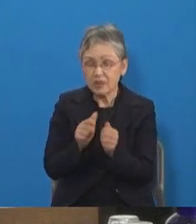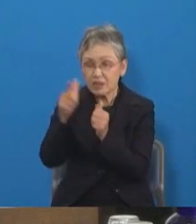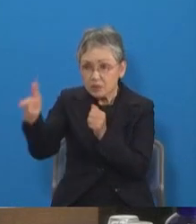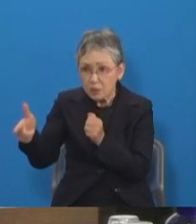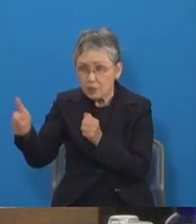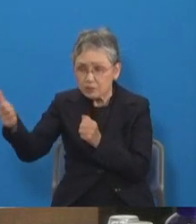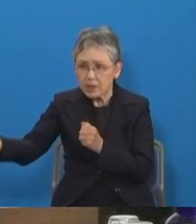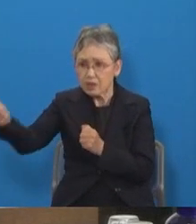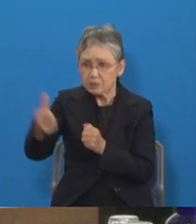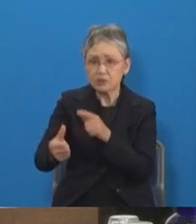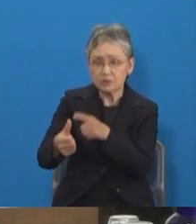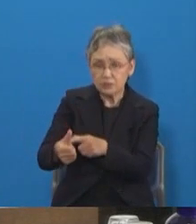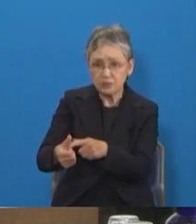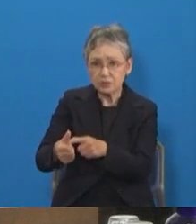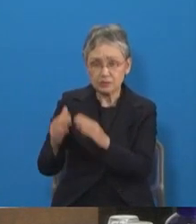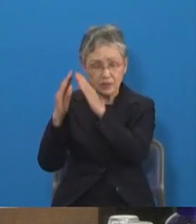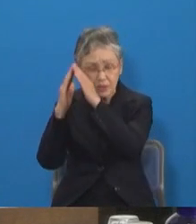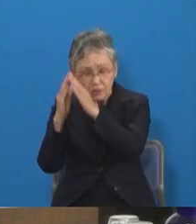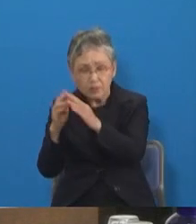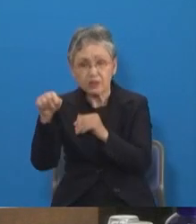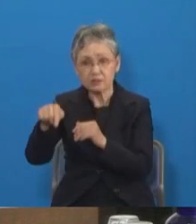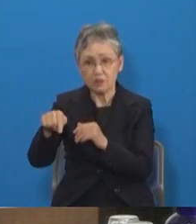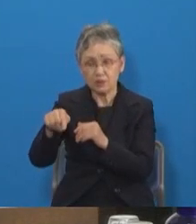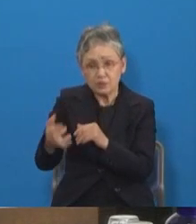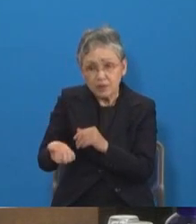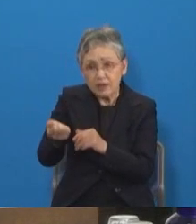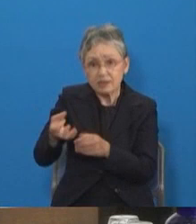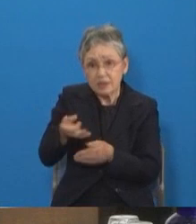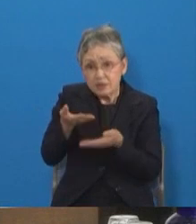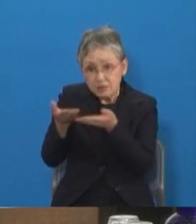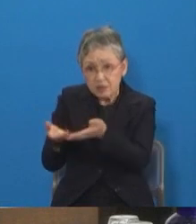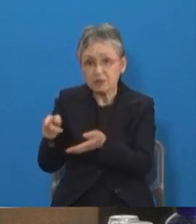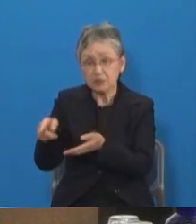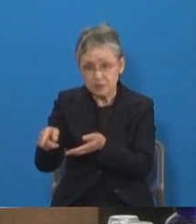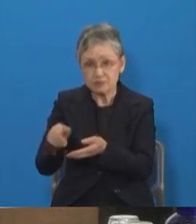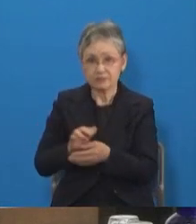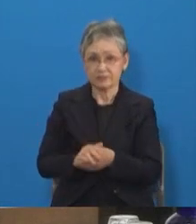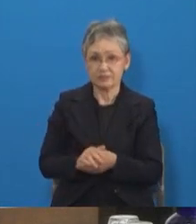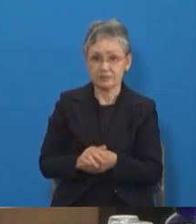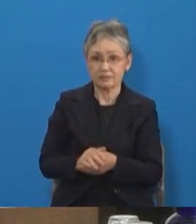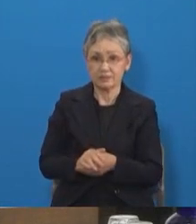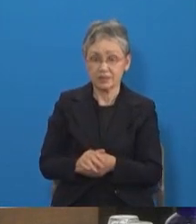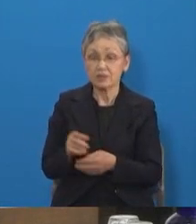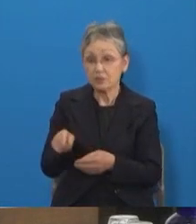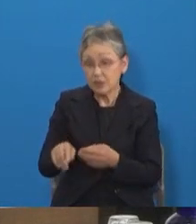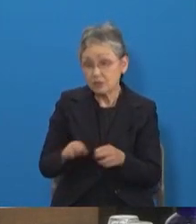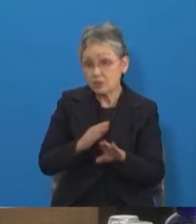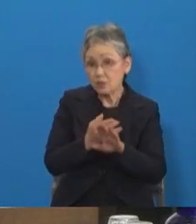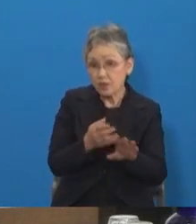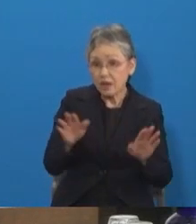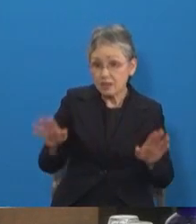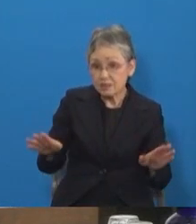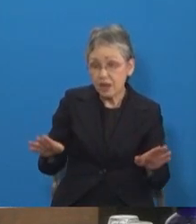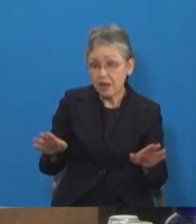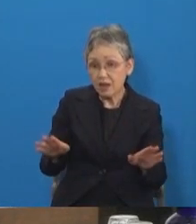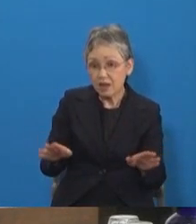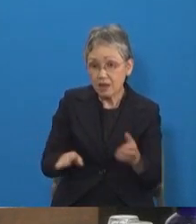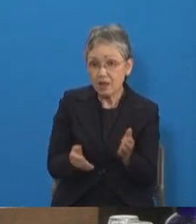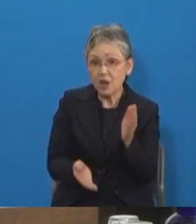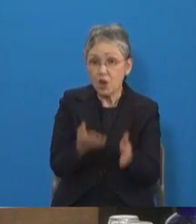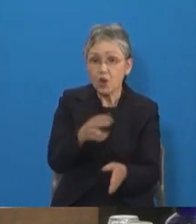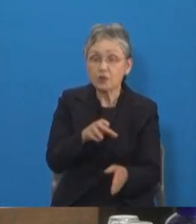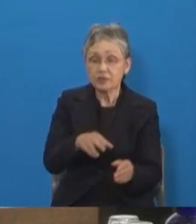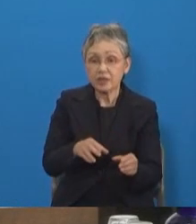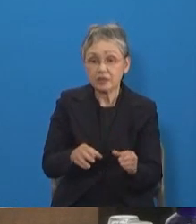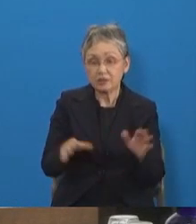など、さまざまな取り組みを実施しております。一方、ここ数年、保育士の有効求人倍率は他職種に比べて